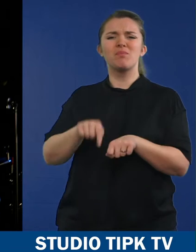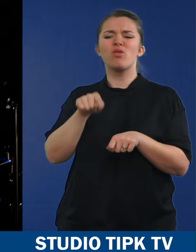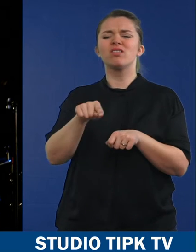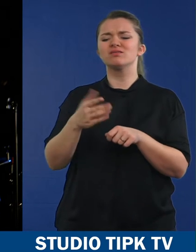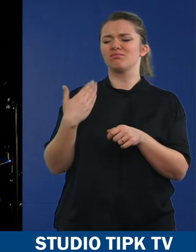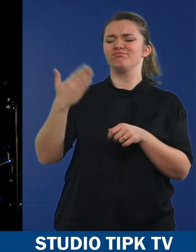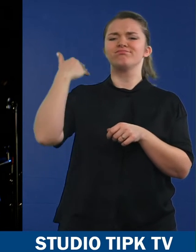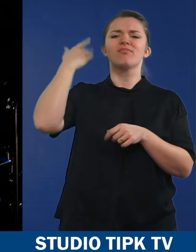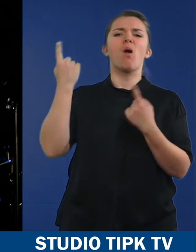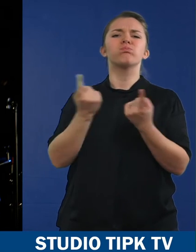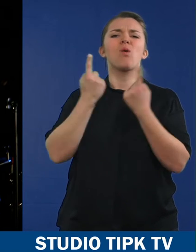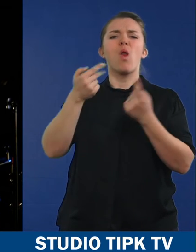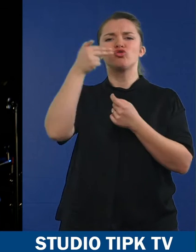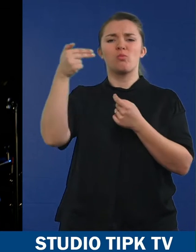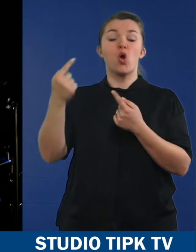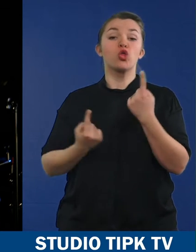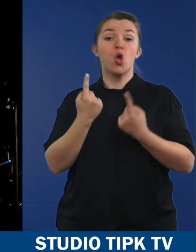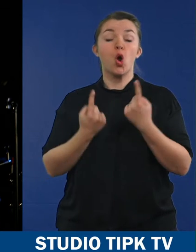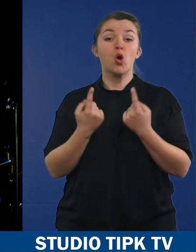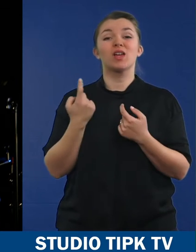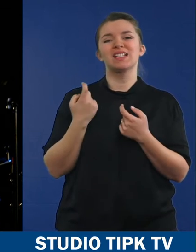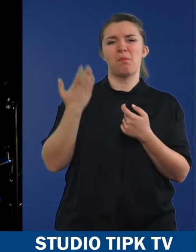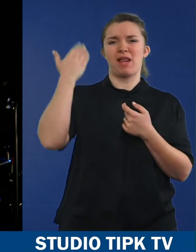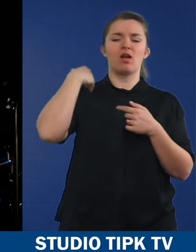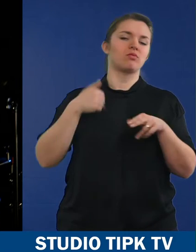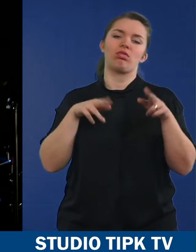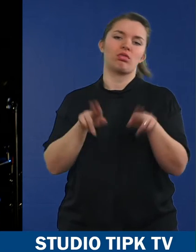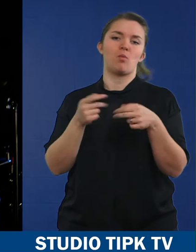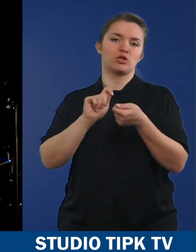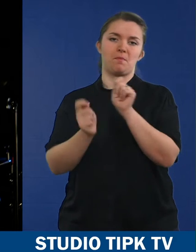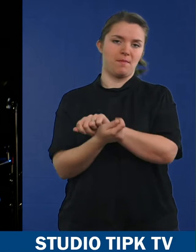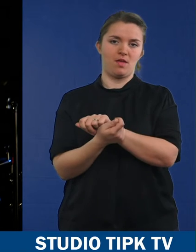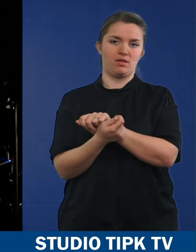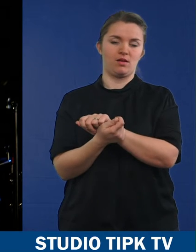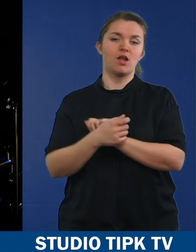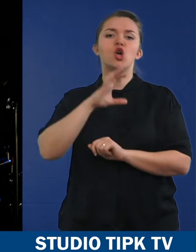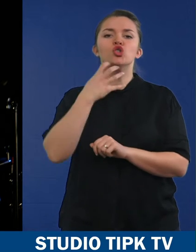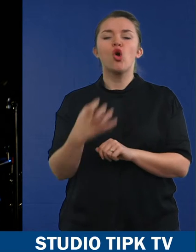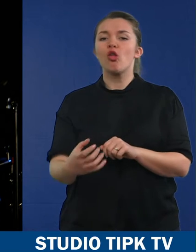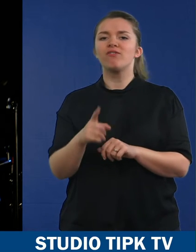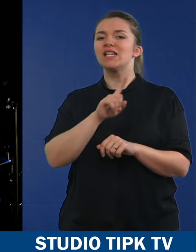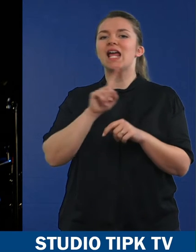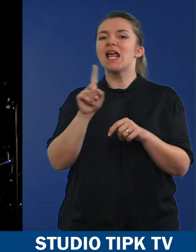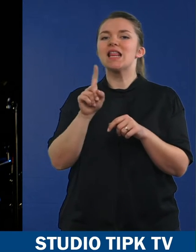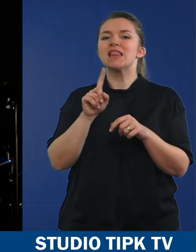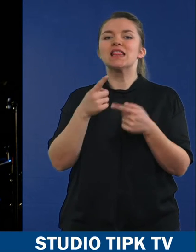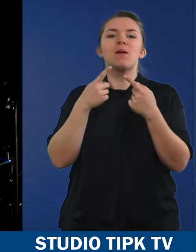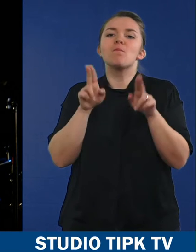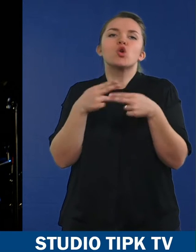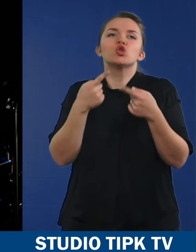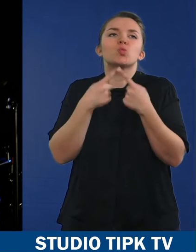poglavja. Dogodko iz preteklosti ni mogoče spremeniti, zgodovine ne drugače